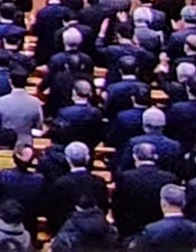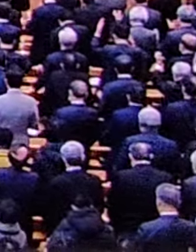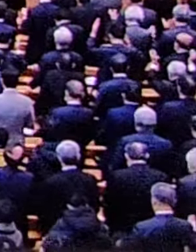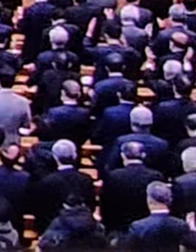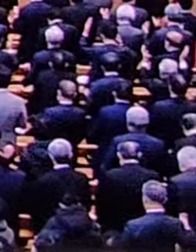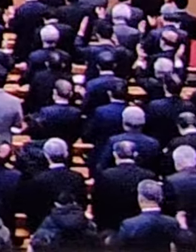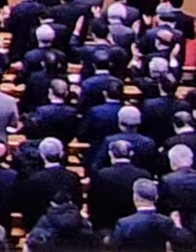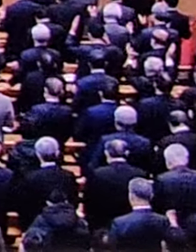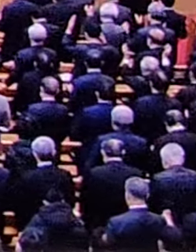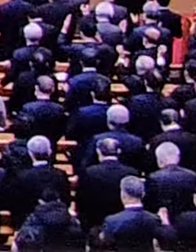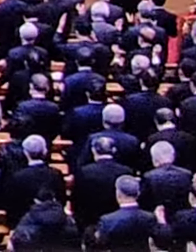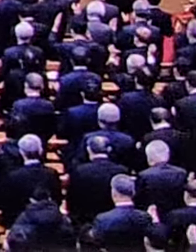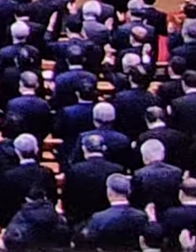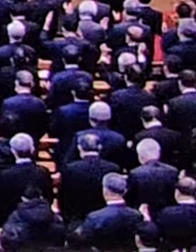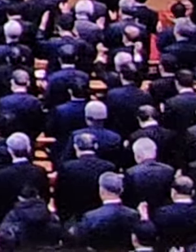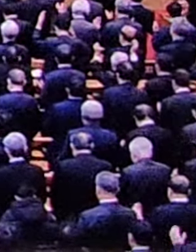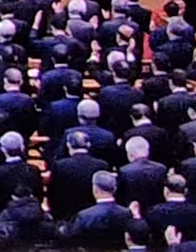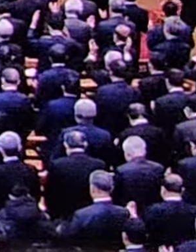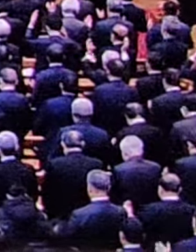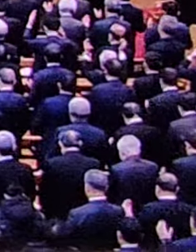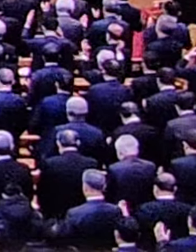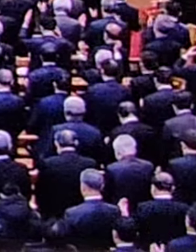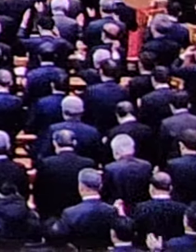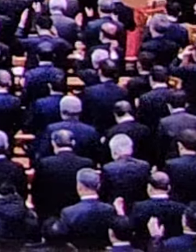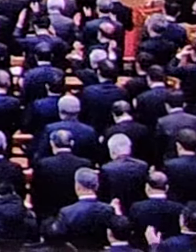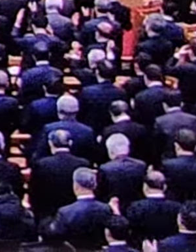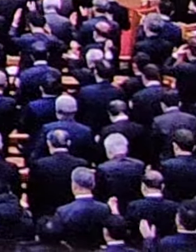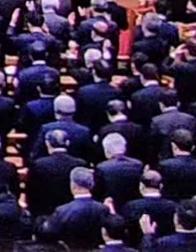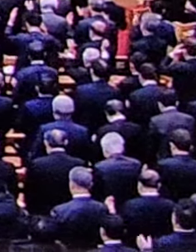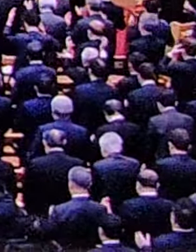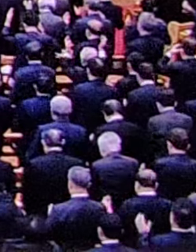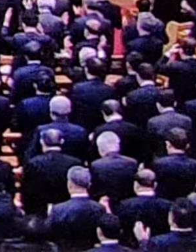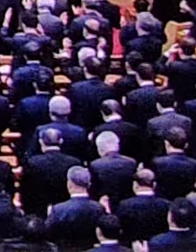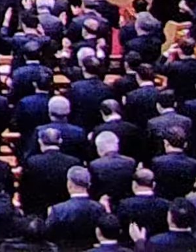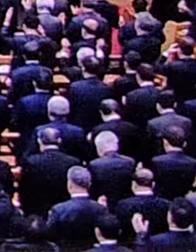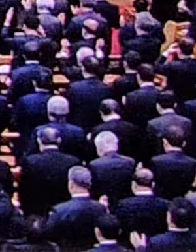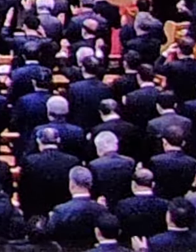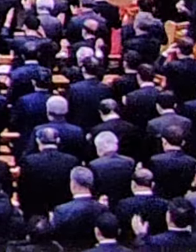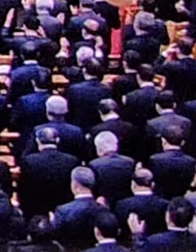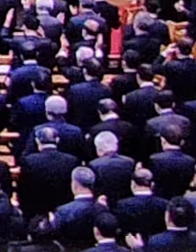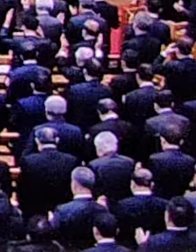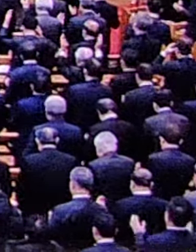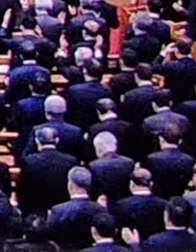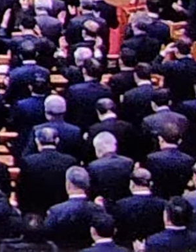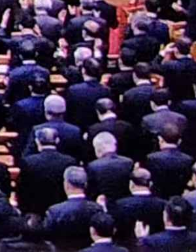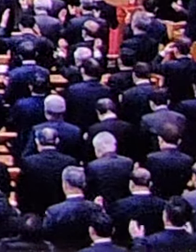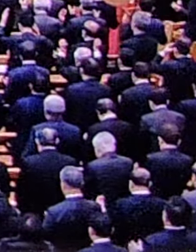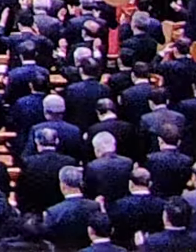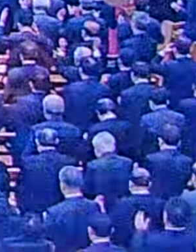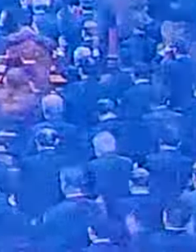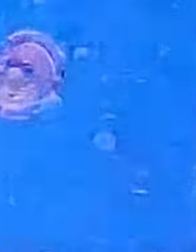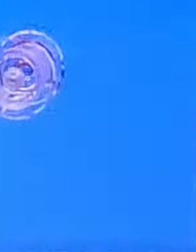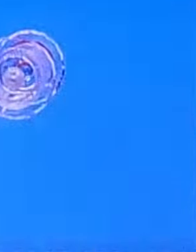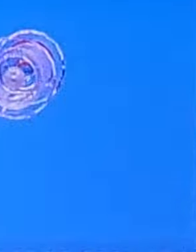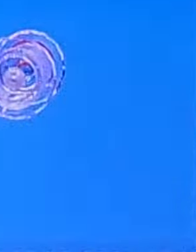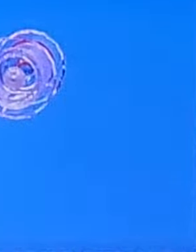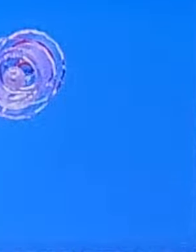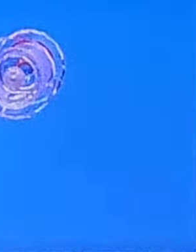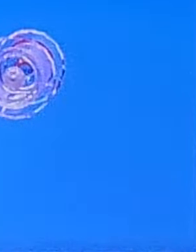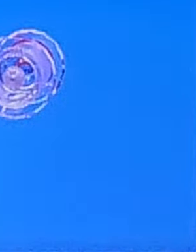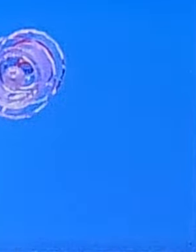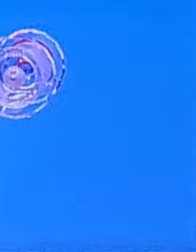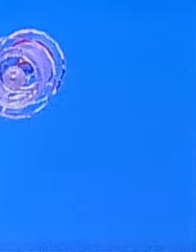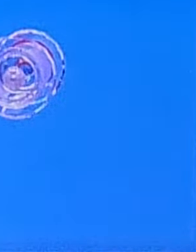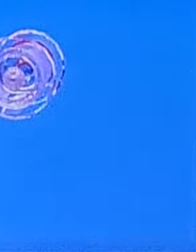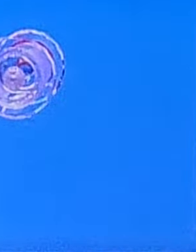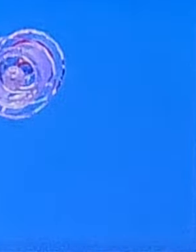말씀을 사랑하는 죄보다 뚫어내는 게 간절히 바라고 권합니다. 주님 사랑합니다. 주님 의지합니다. 주님 바라봅니다. 한 번뿐 인생 사랑할 때 하나님이 기뻐하시는 삶을